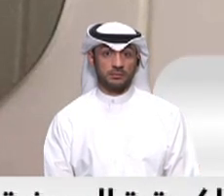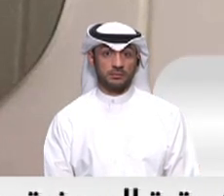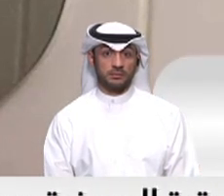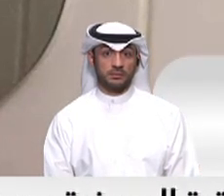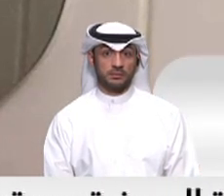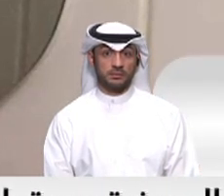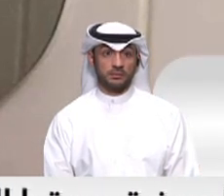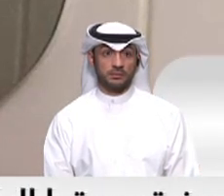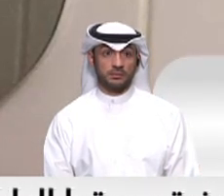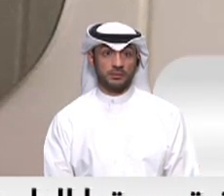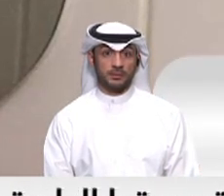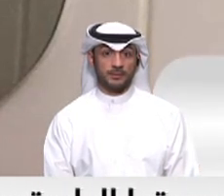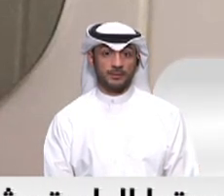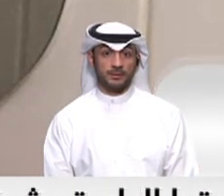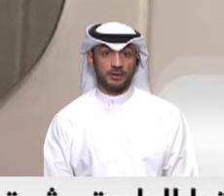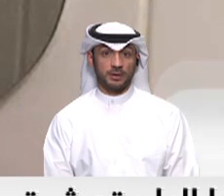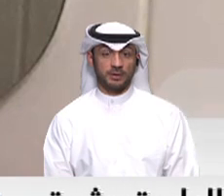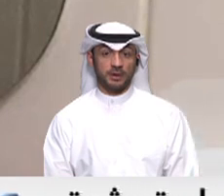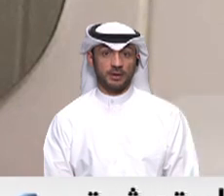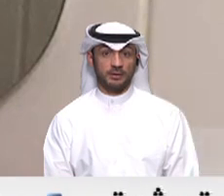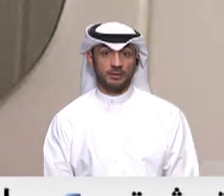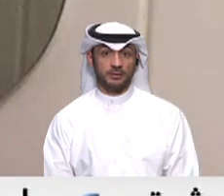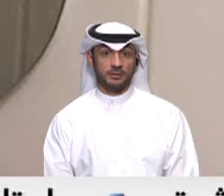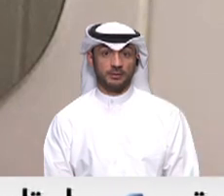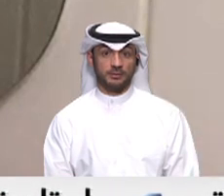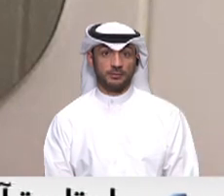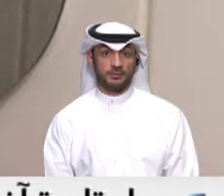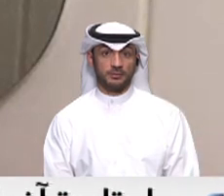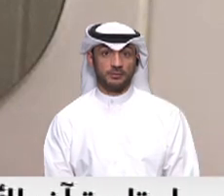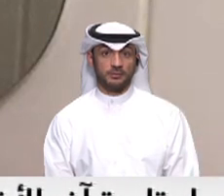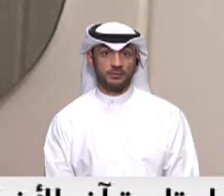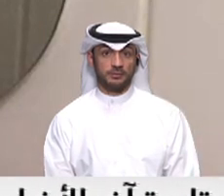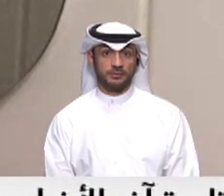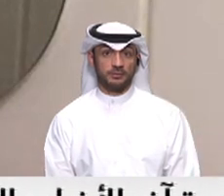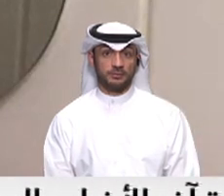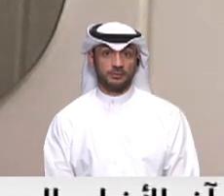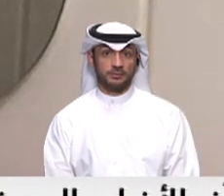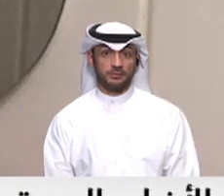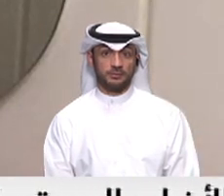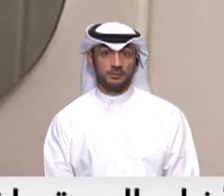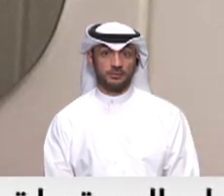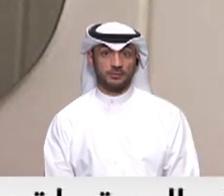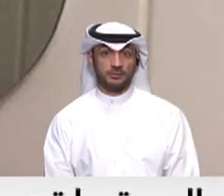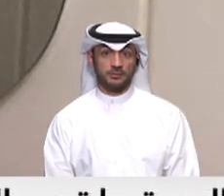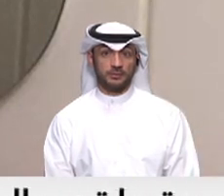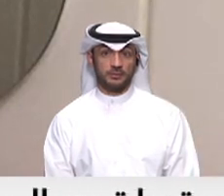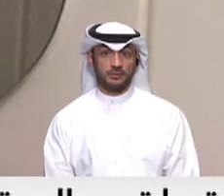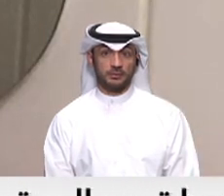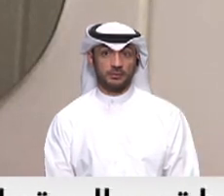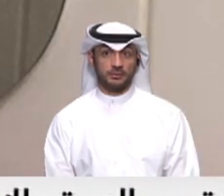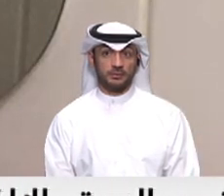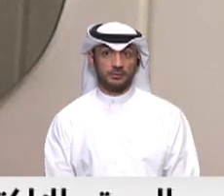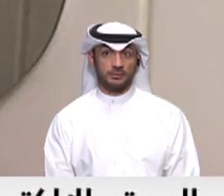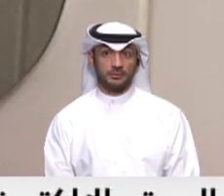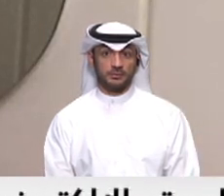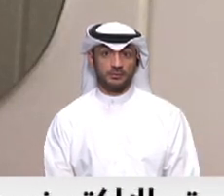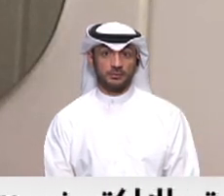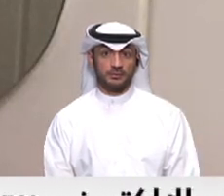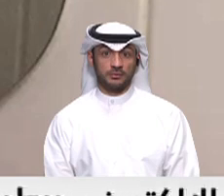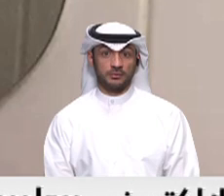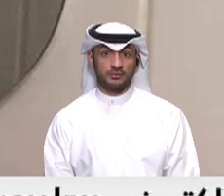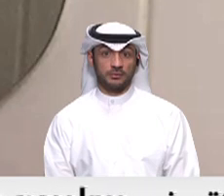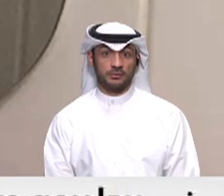المباني المالية التابعة لحزب الله، وتحديدا قرض الحسن، وهي مؤسسات مالية معروفة